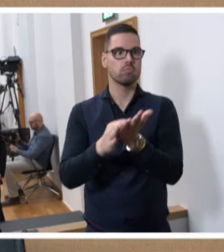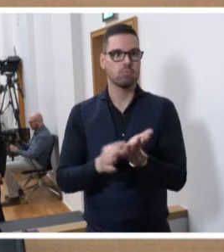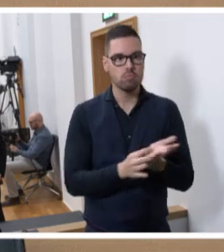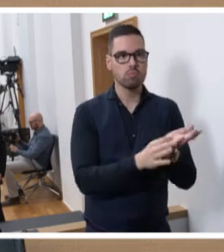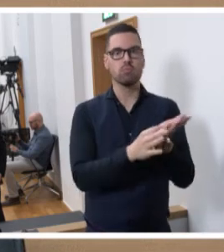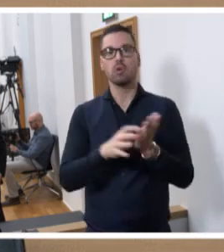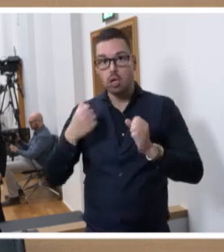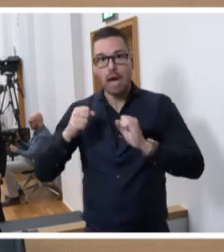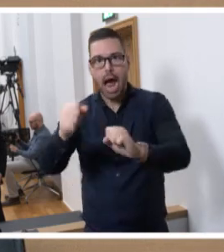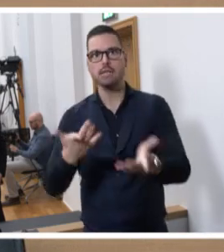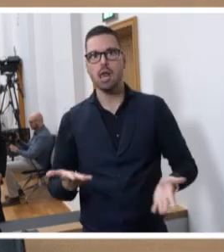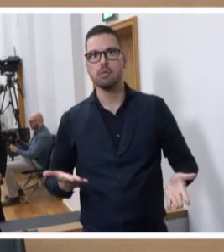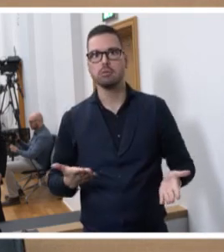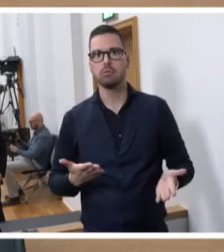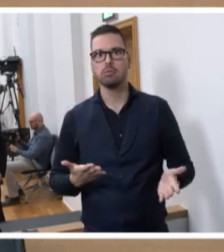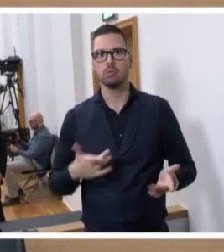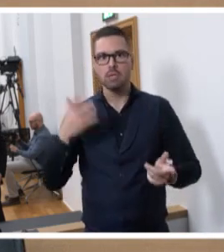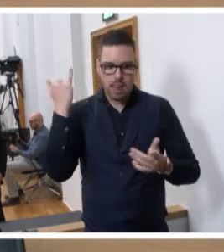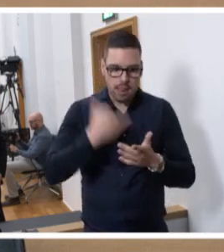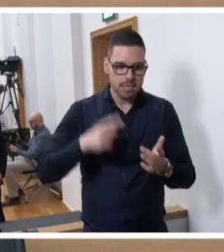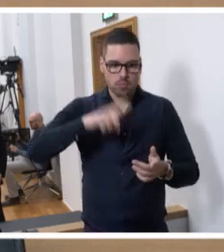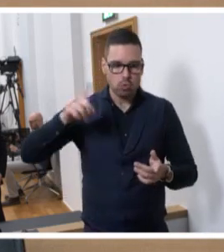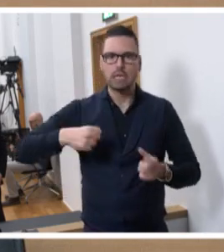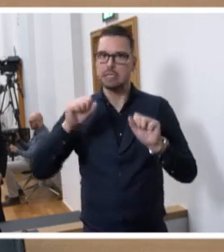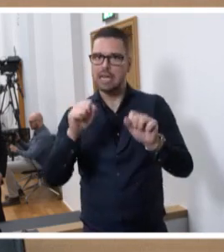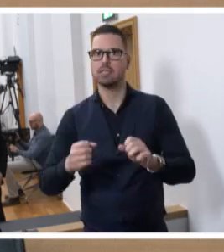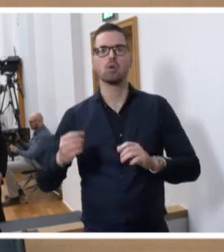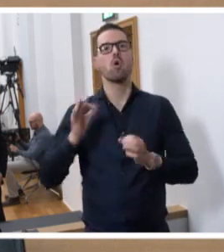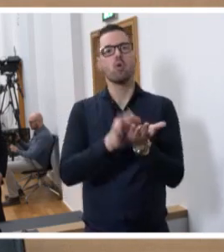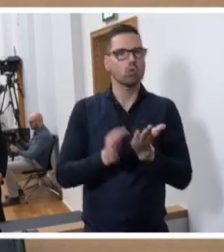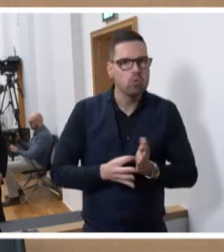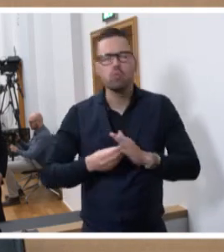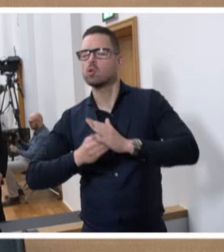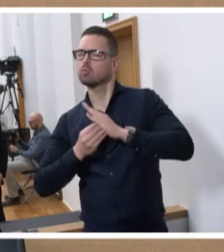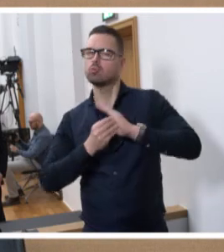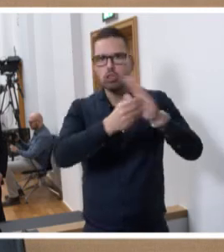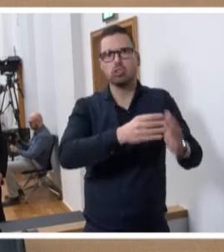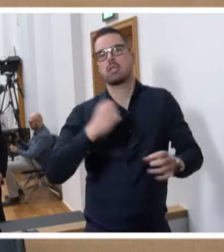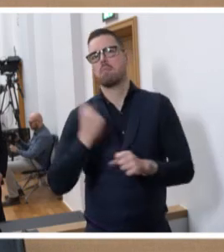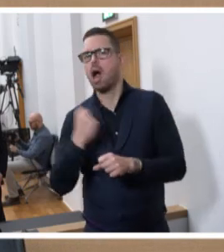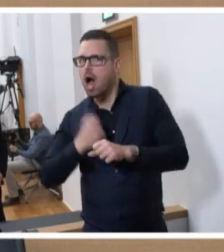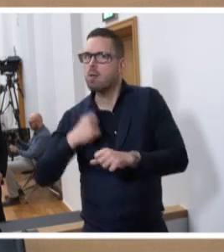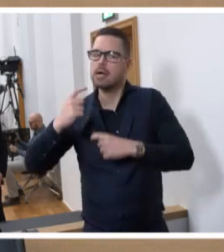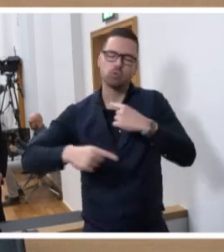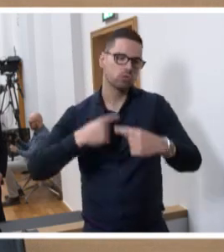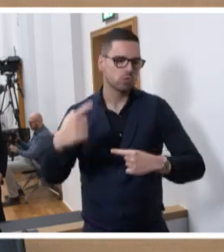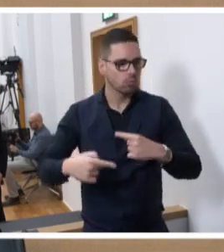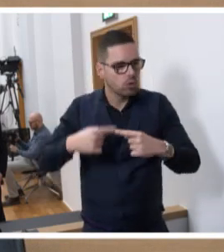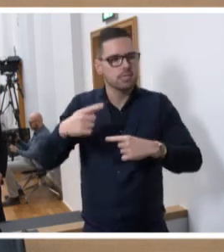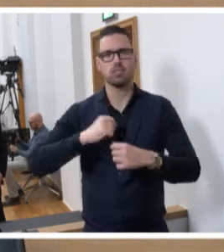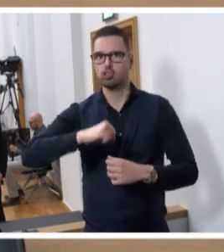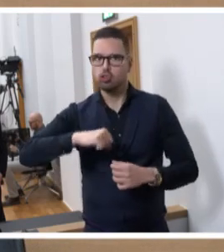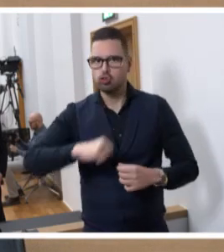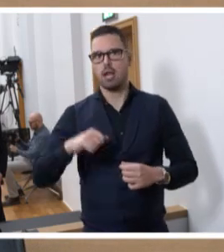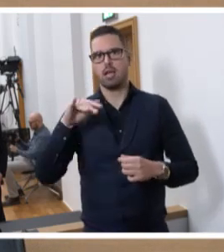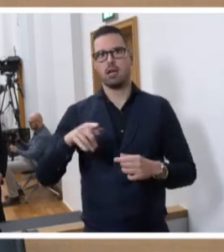er hat gehandelt er hat die letzten Monate gehandelt er hat die Kommunen unterstützt indem er die Bearbeitungsprozesse zum Beispiel beschleunigt